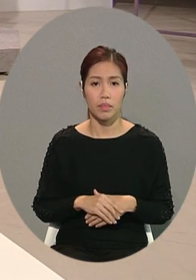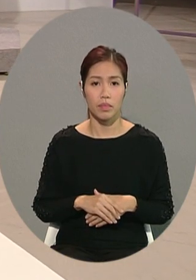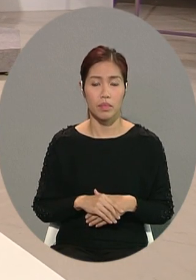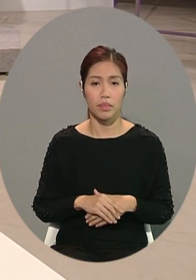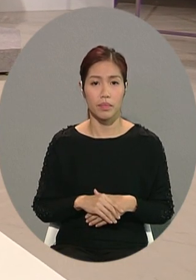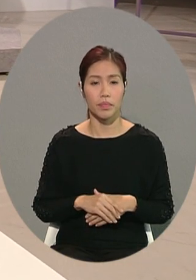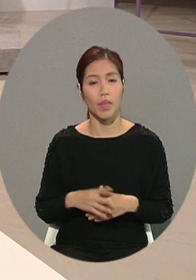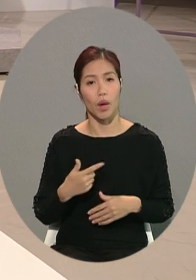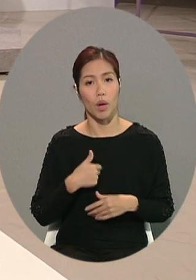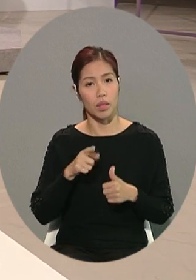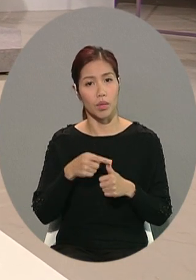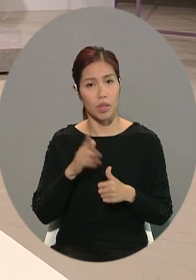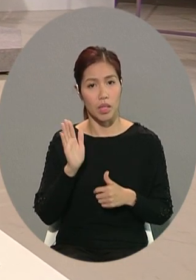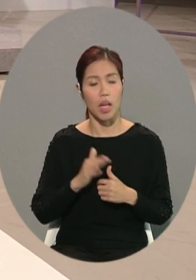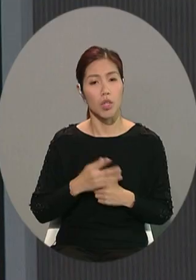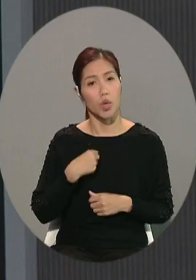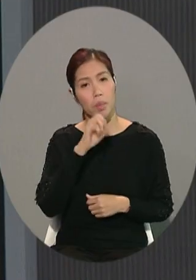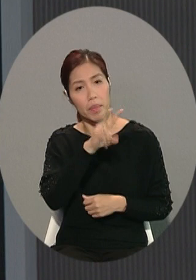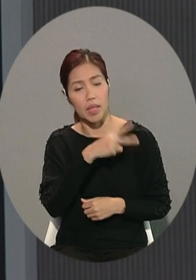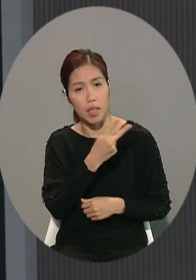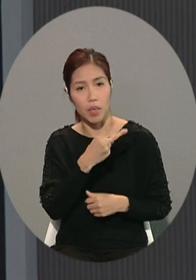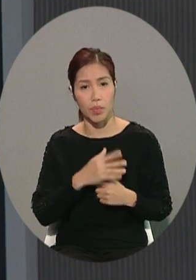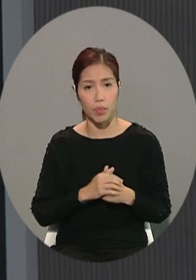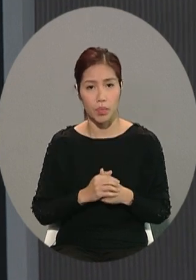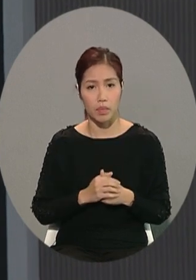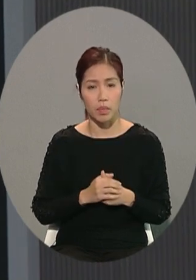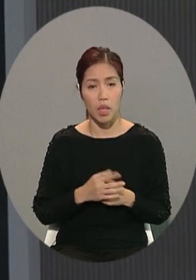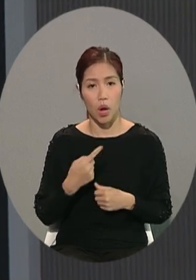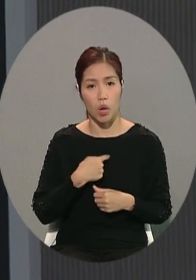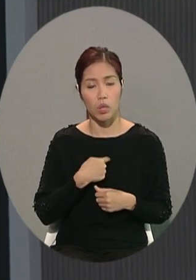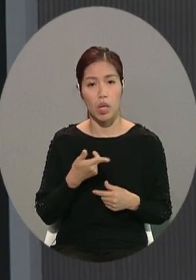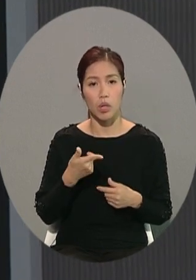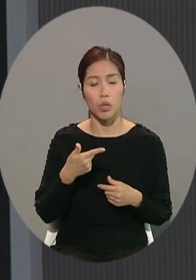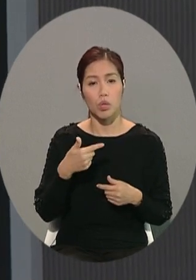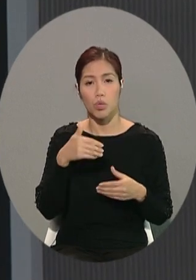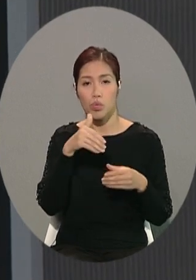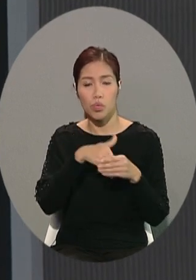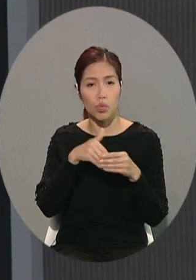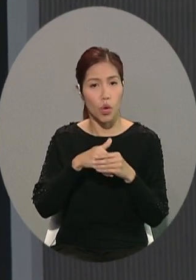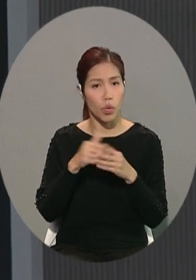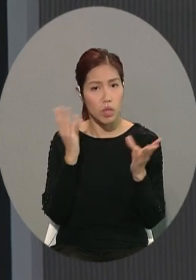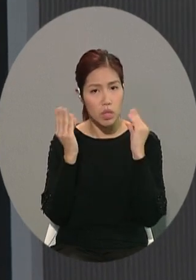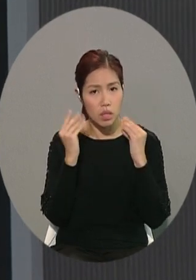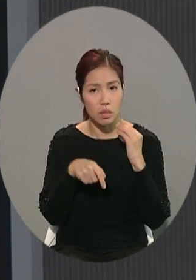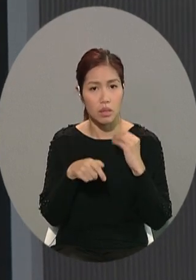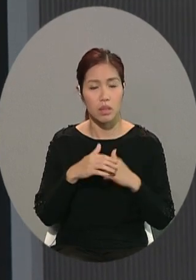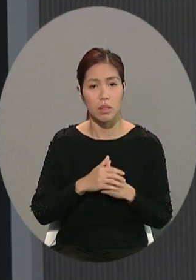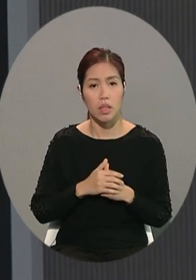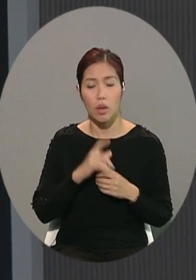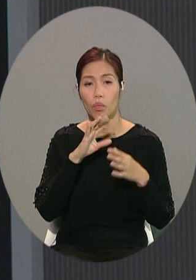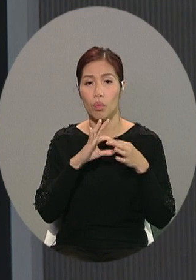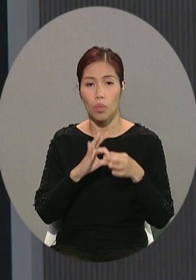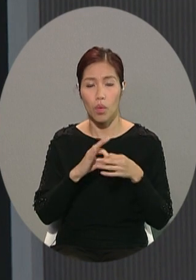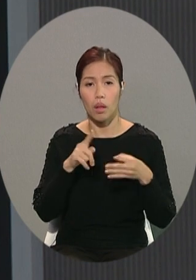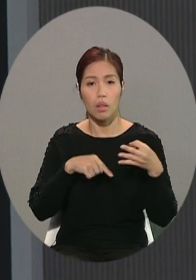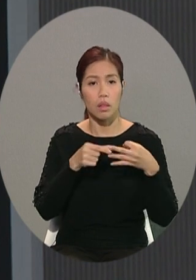OK， 由我去發問先啦。我想問下二號候選人啦。咁咧，我哋收到呢個選舉信息啦，咁就話係有關黎